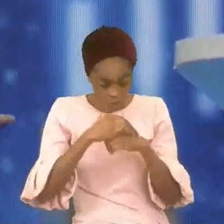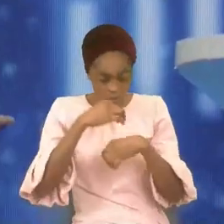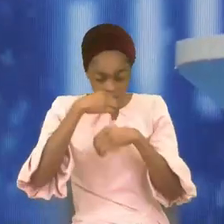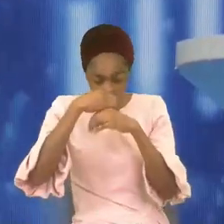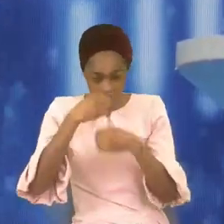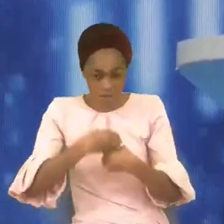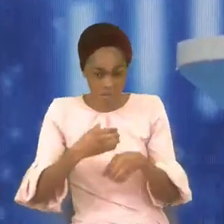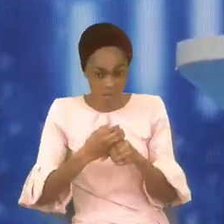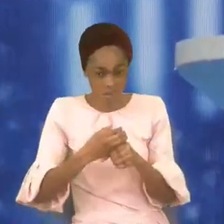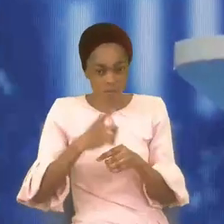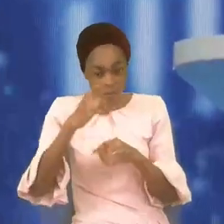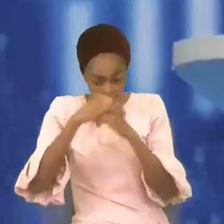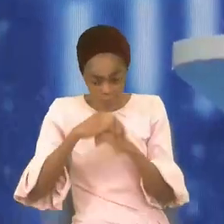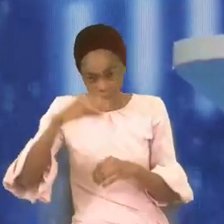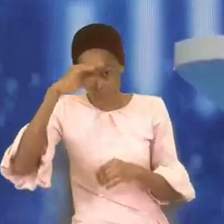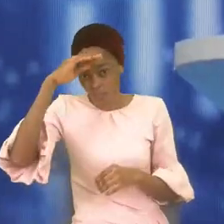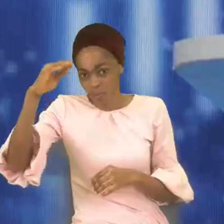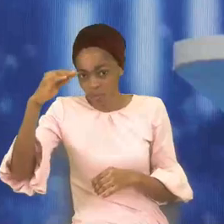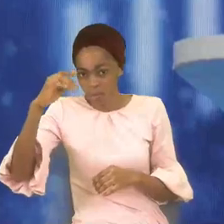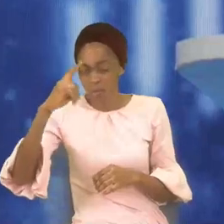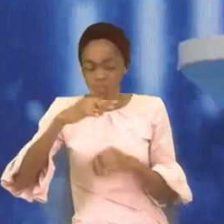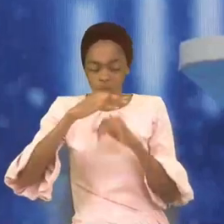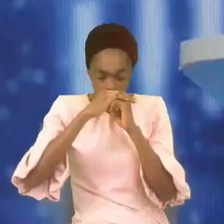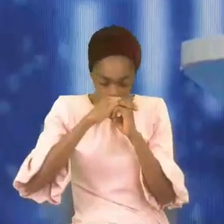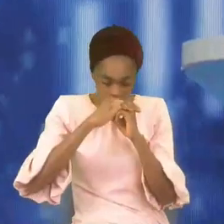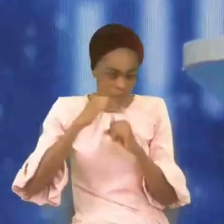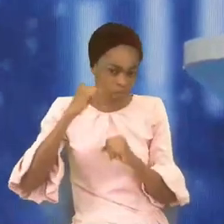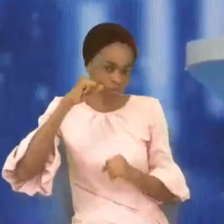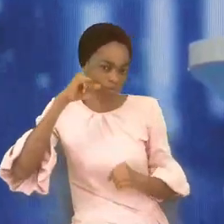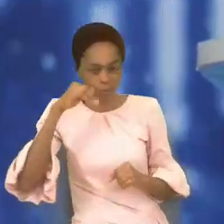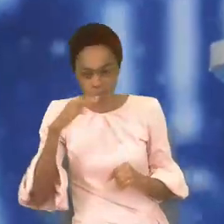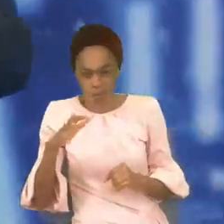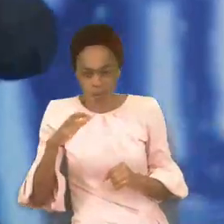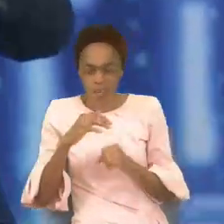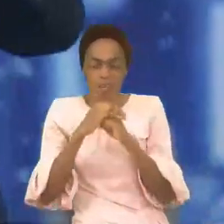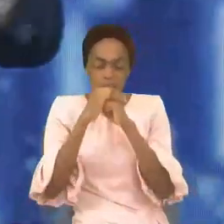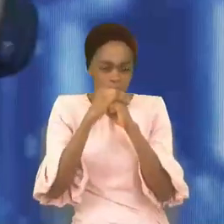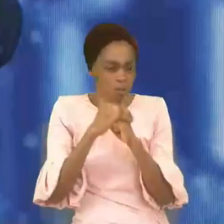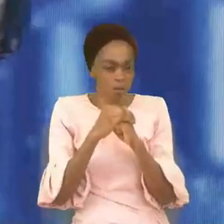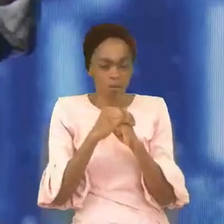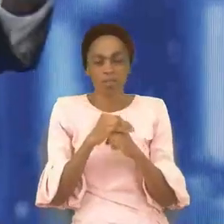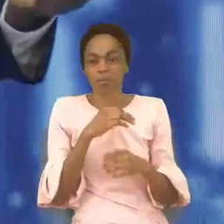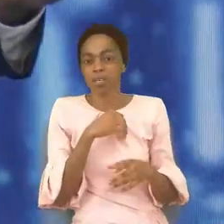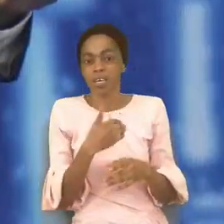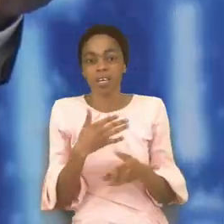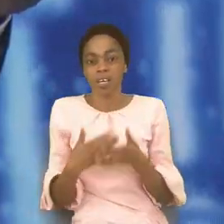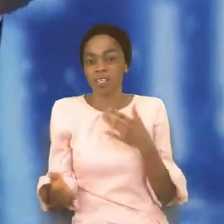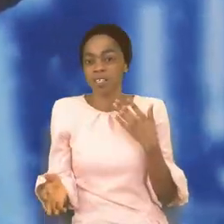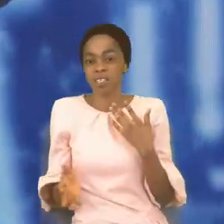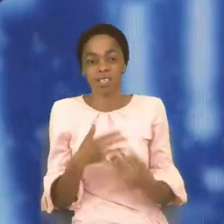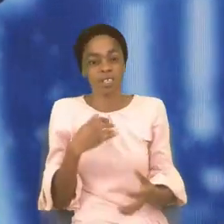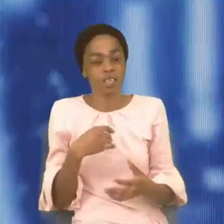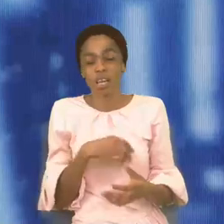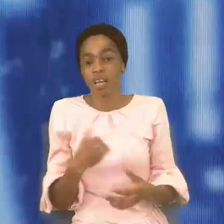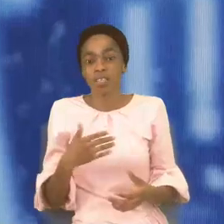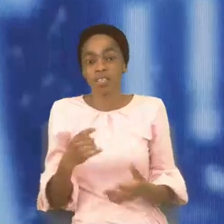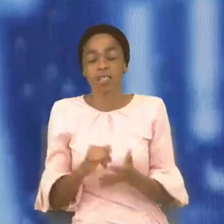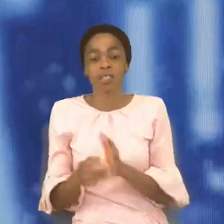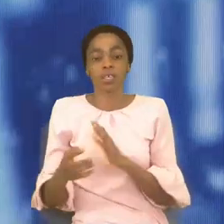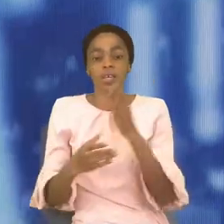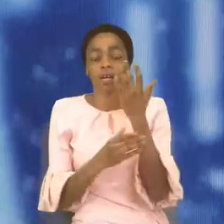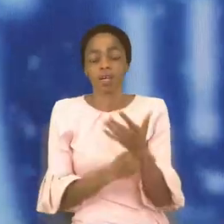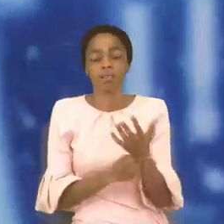un homme, ils préfèrent adorer une femme, ils préfèrent adorer tout ce que la main de l'homme a pu faire,